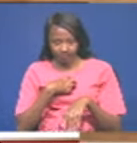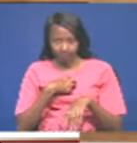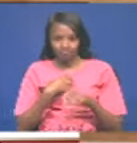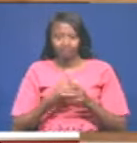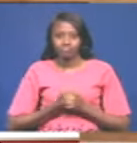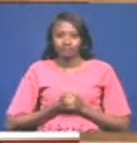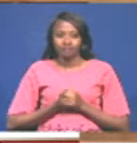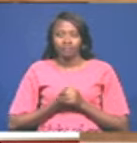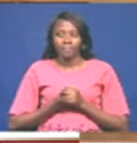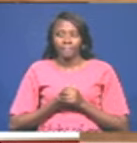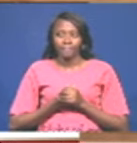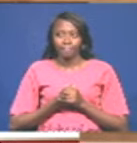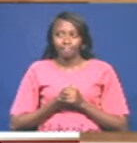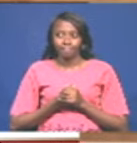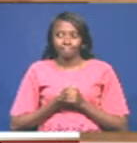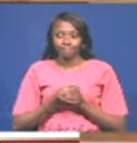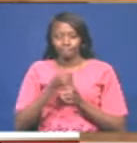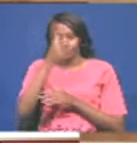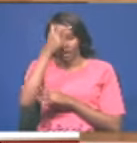because of